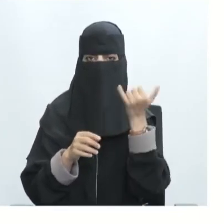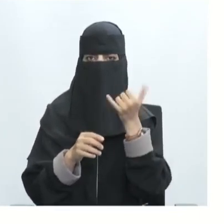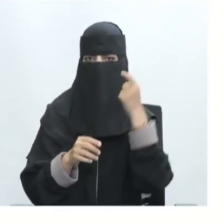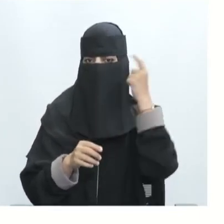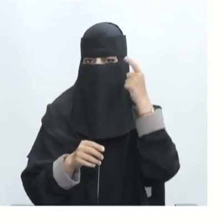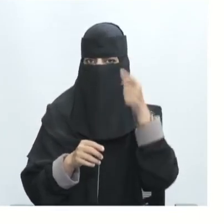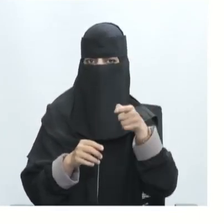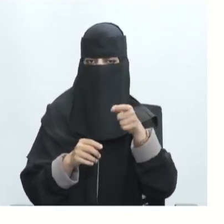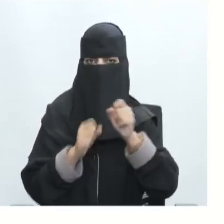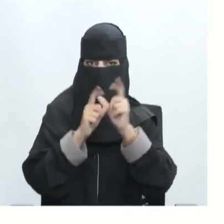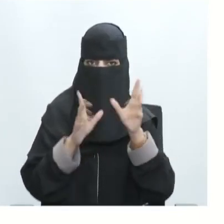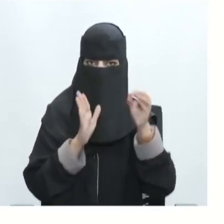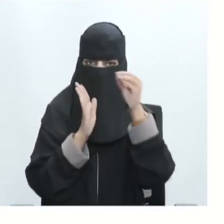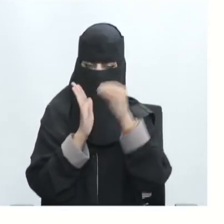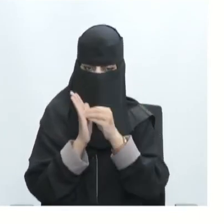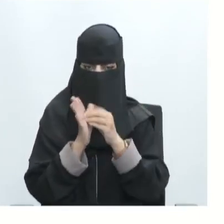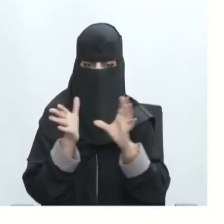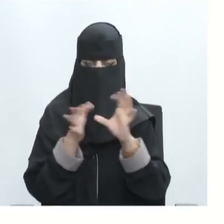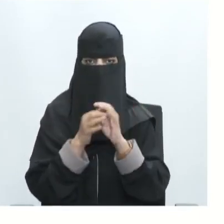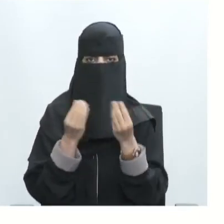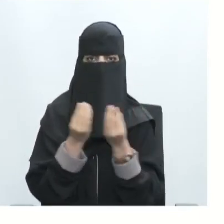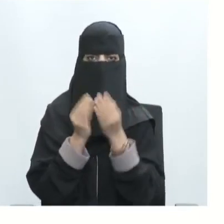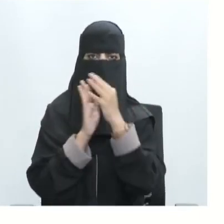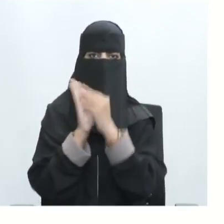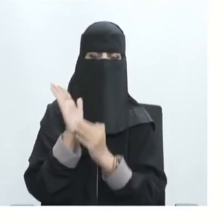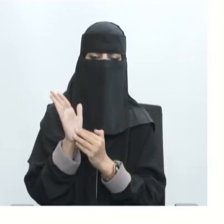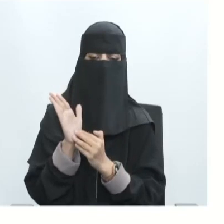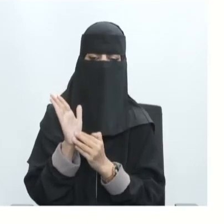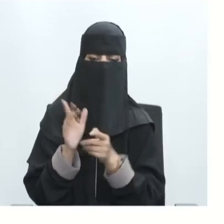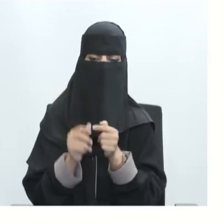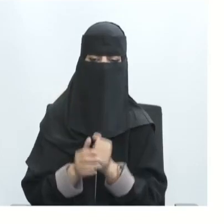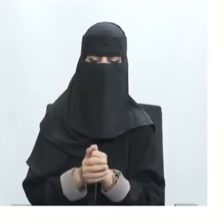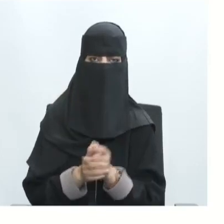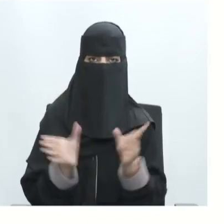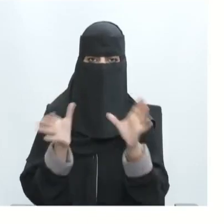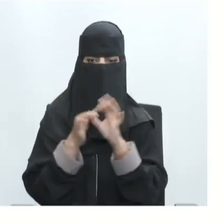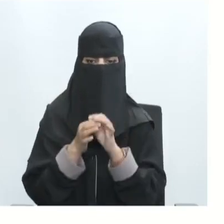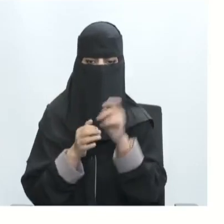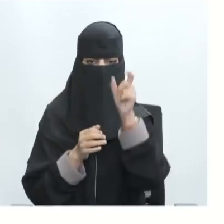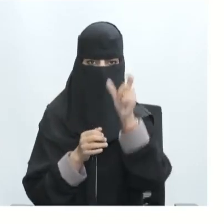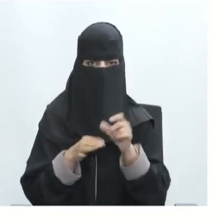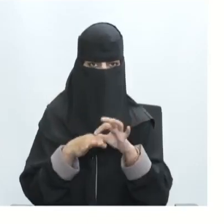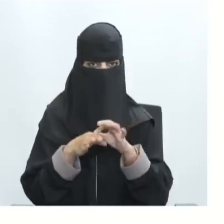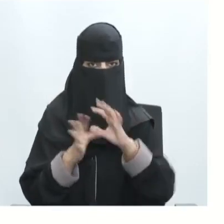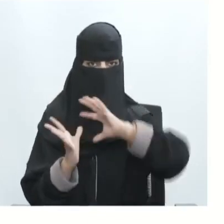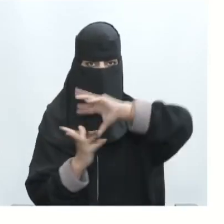الافكار الوارده وفقا نص لدينا علاقه الانسان